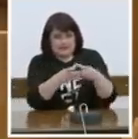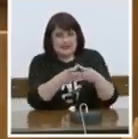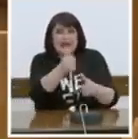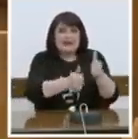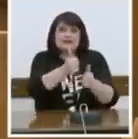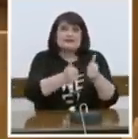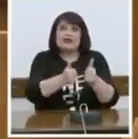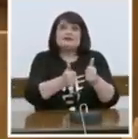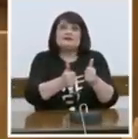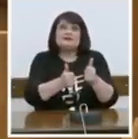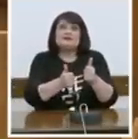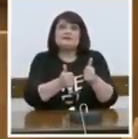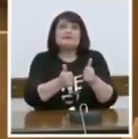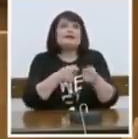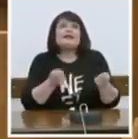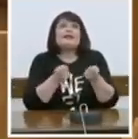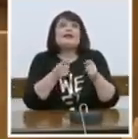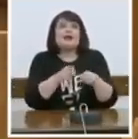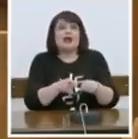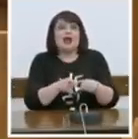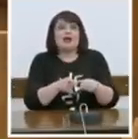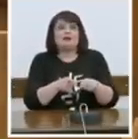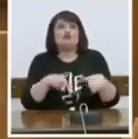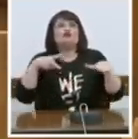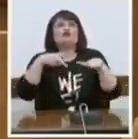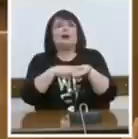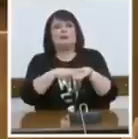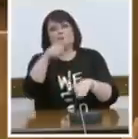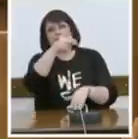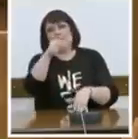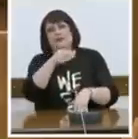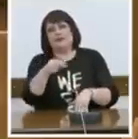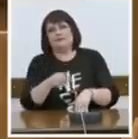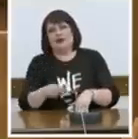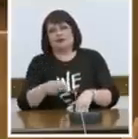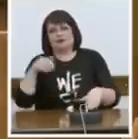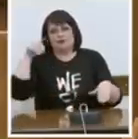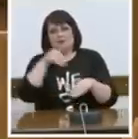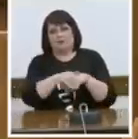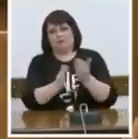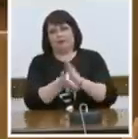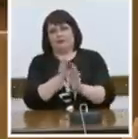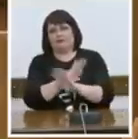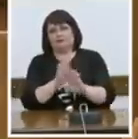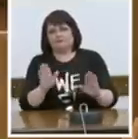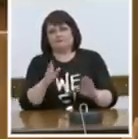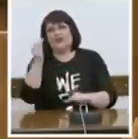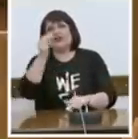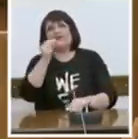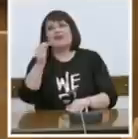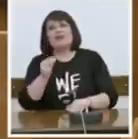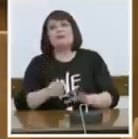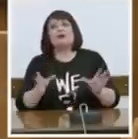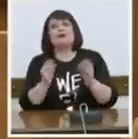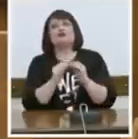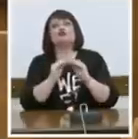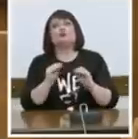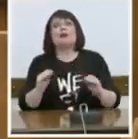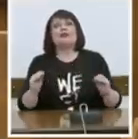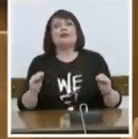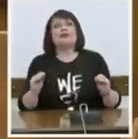εξετάσεις με την τράπεζα θεμάτων να καταραίει και τα θέματα της παιδείας να τα χειρίζεται